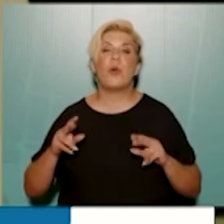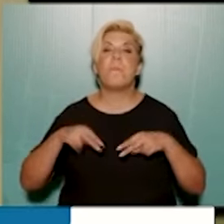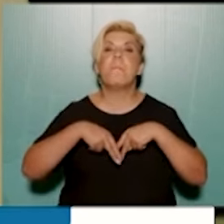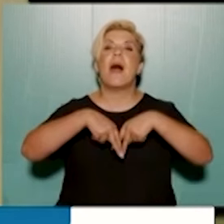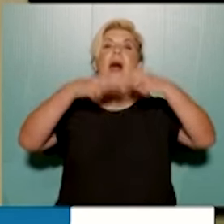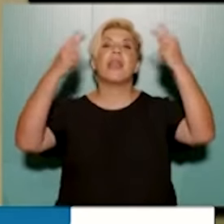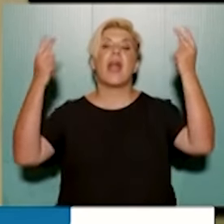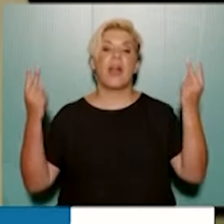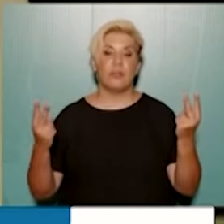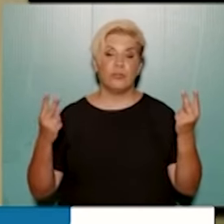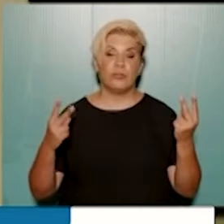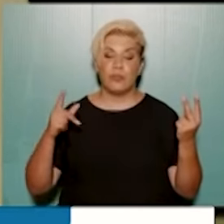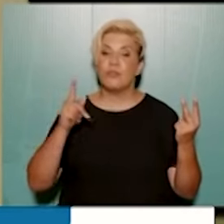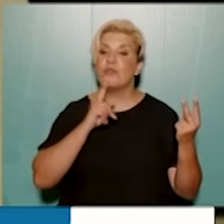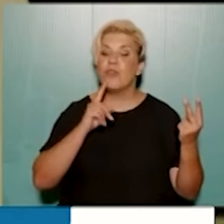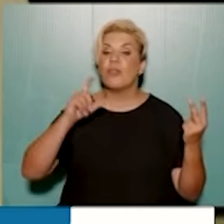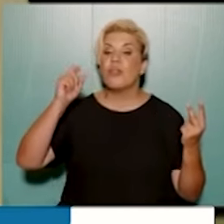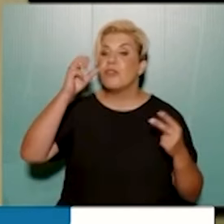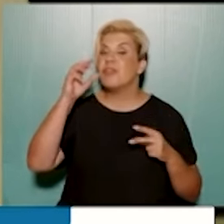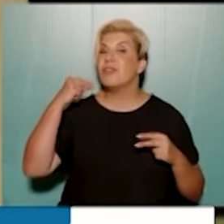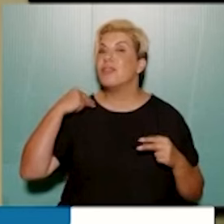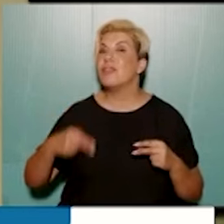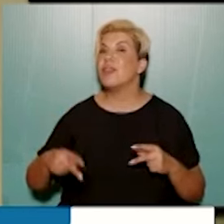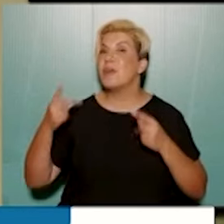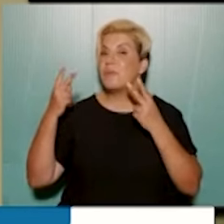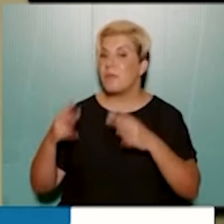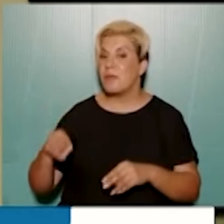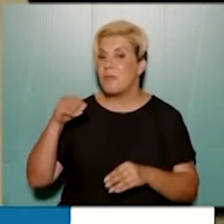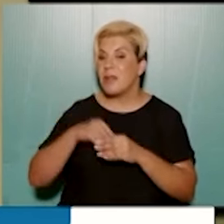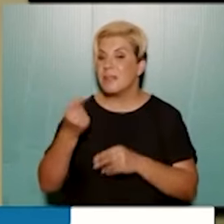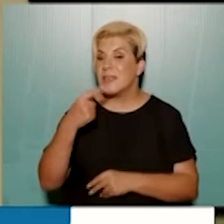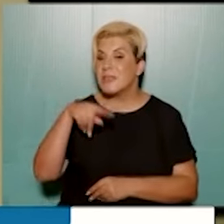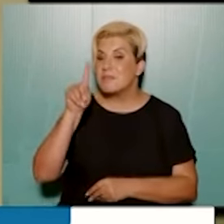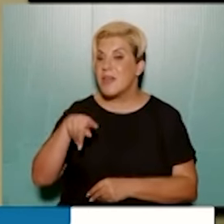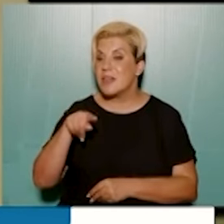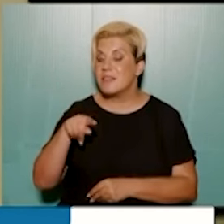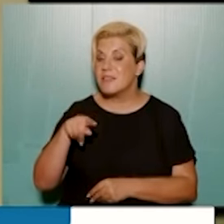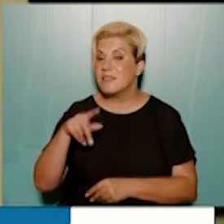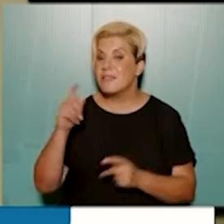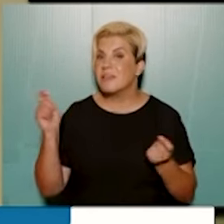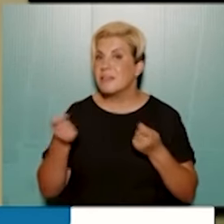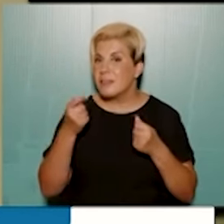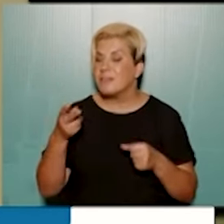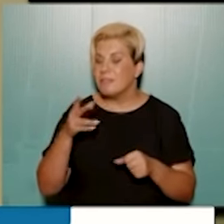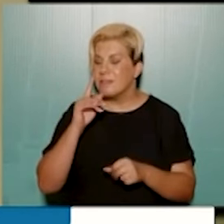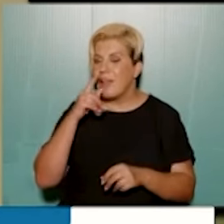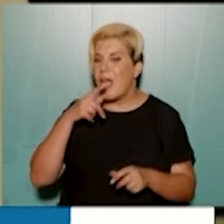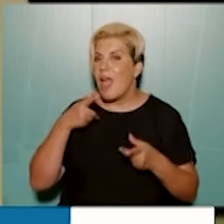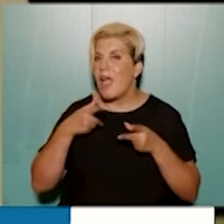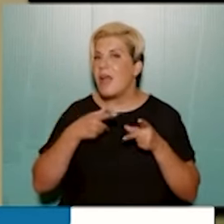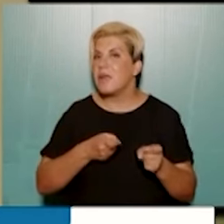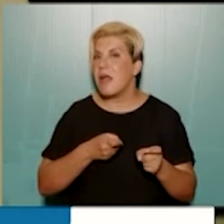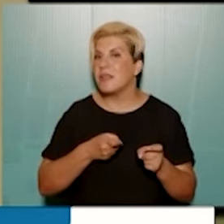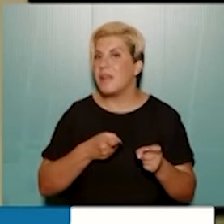λοιπόν, που σε έναν Δήμο, στον ίδιο Δήμο, μέσα σε λίγες μέρες γίνανε αυτά τα τραγικά εγκληματικά